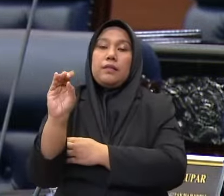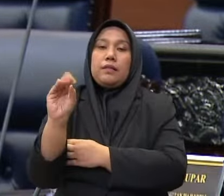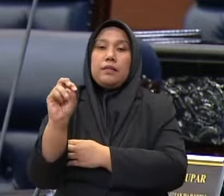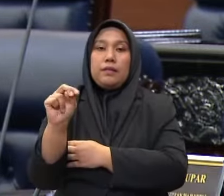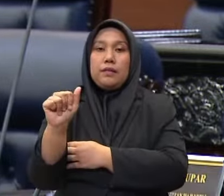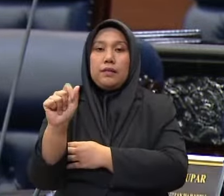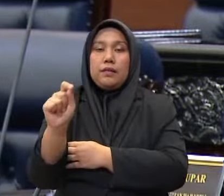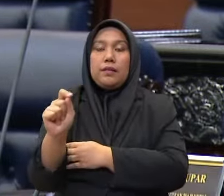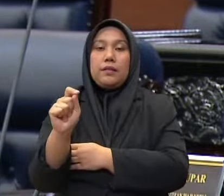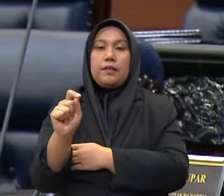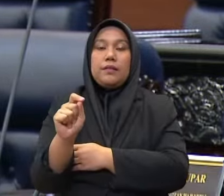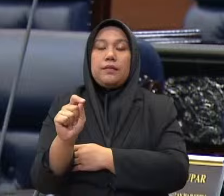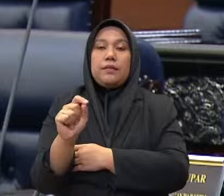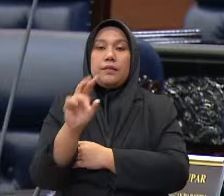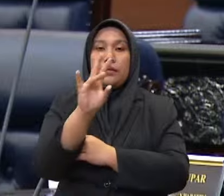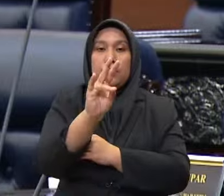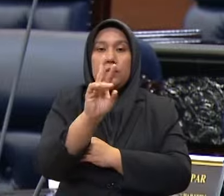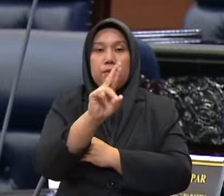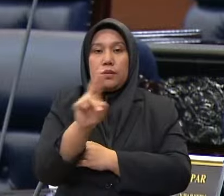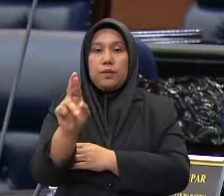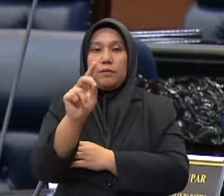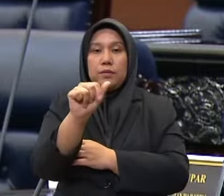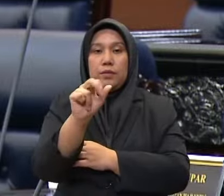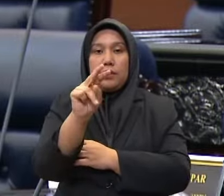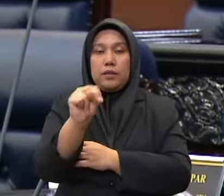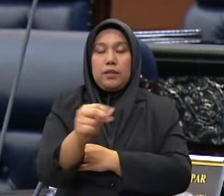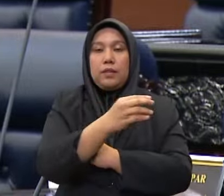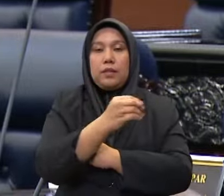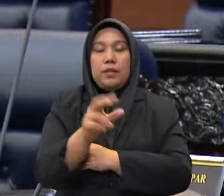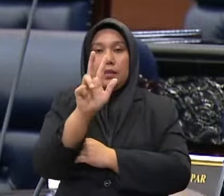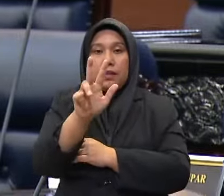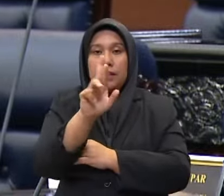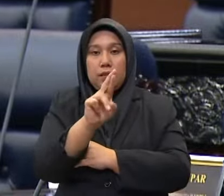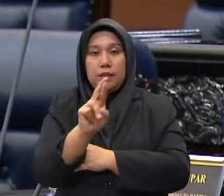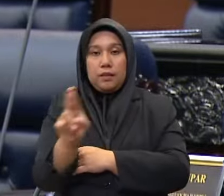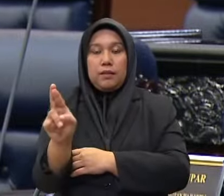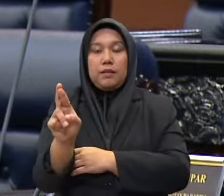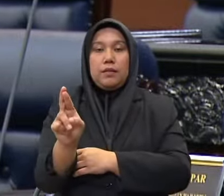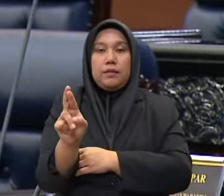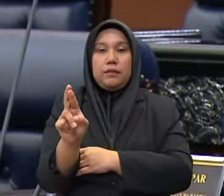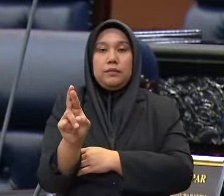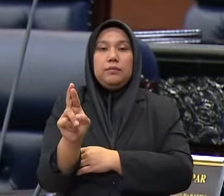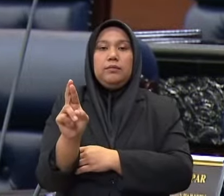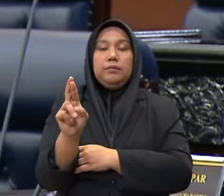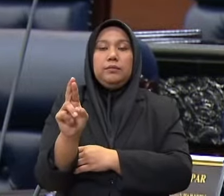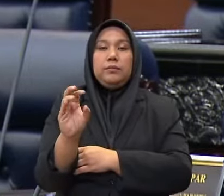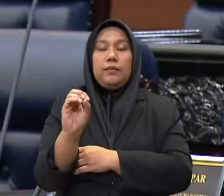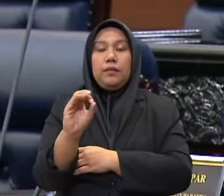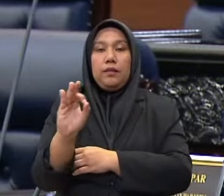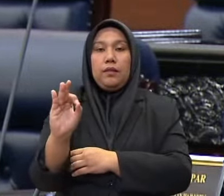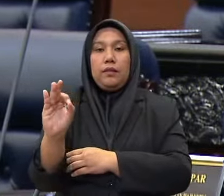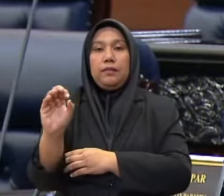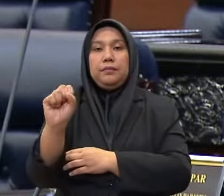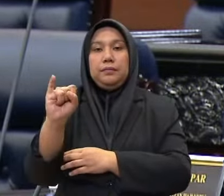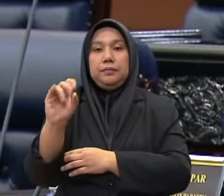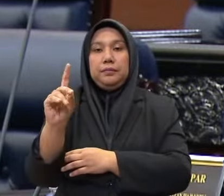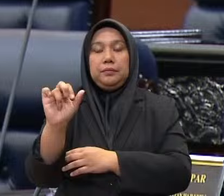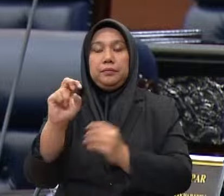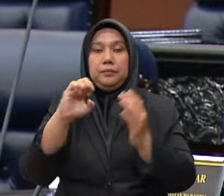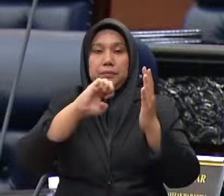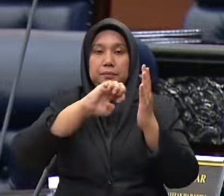sebanyak 7000 Tan dan 3ibya rare Earth oxide bermaksud